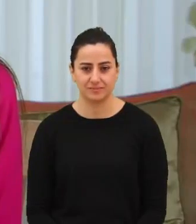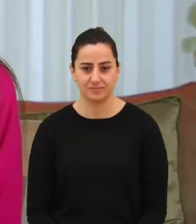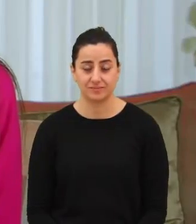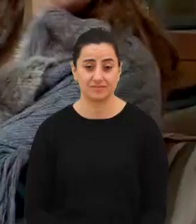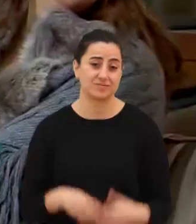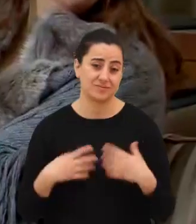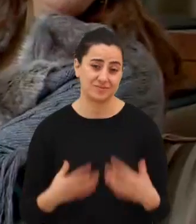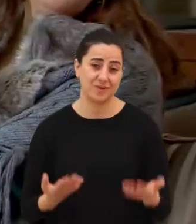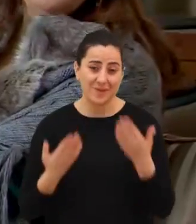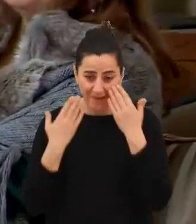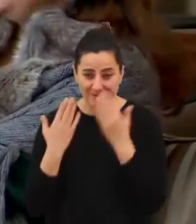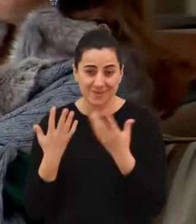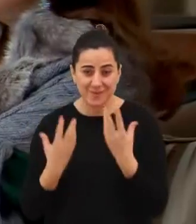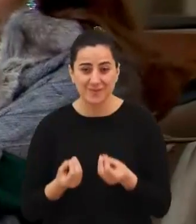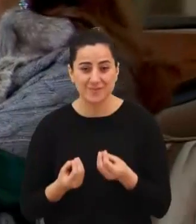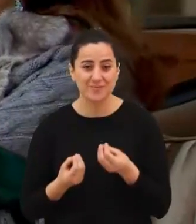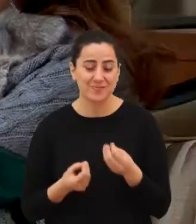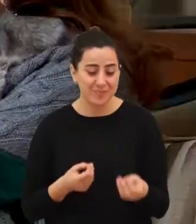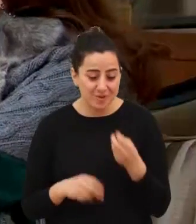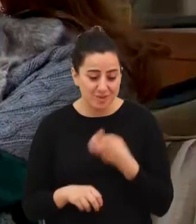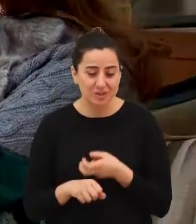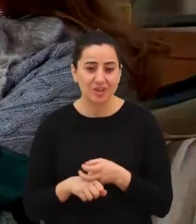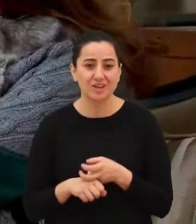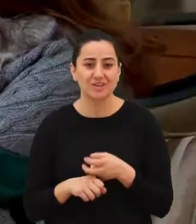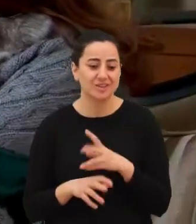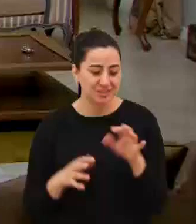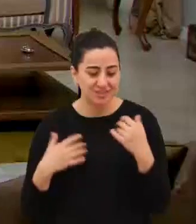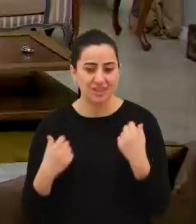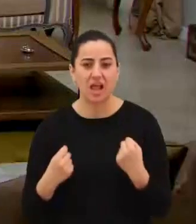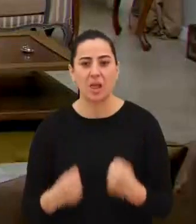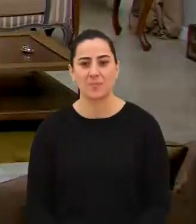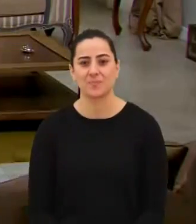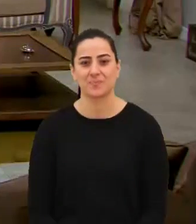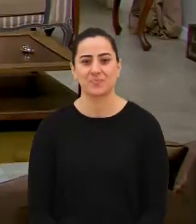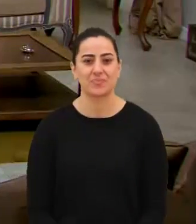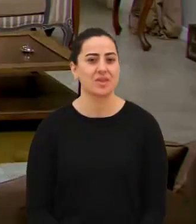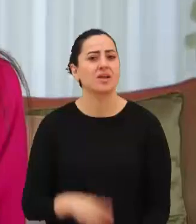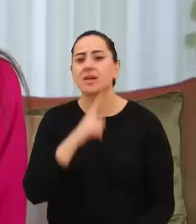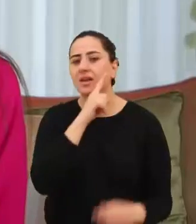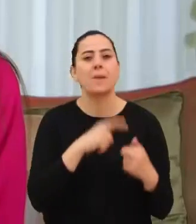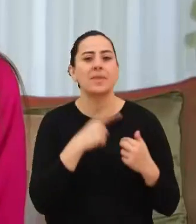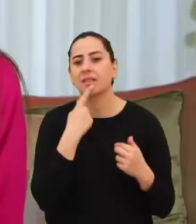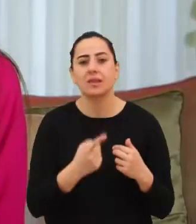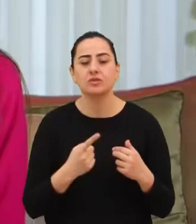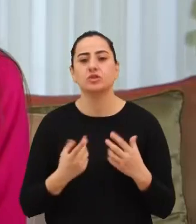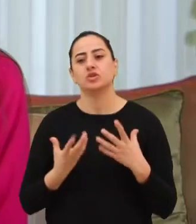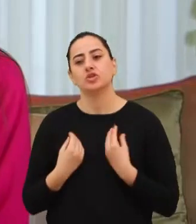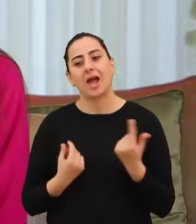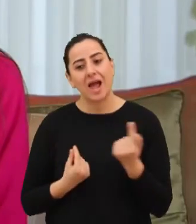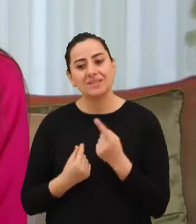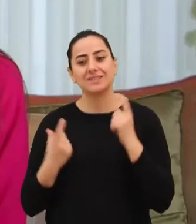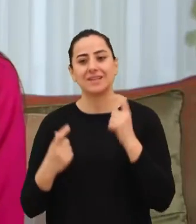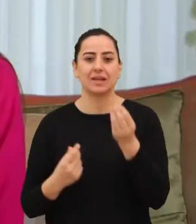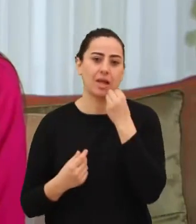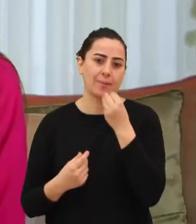Ay bak gözün aydın boncuğum. Mahmut Kemal'in hiçbir şeyi yokmuş. Hiç. Ne dedi Ramin Bey? Sütün az olabilir,